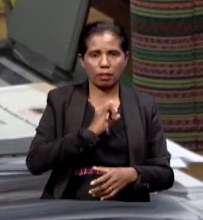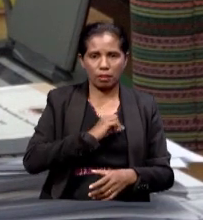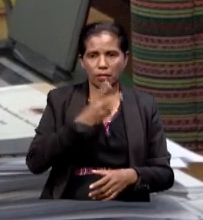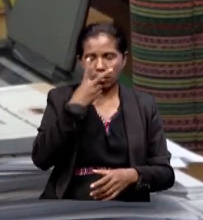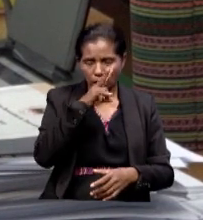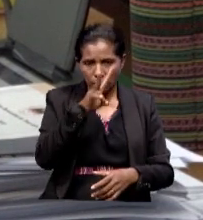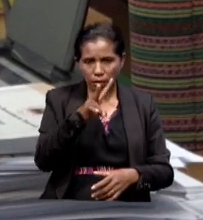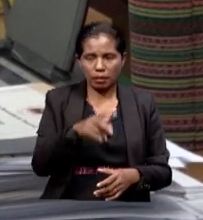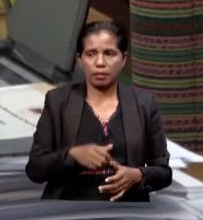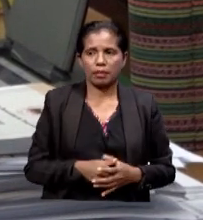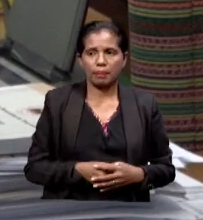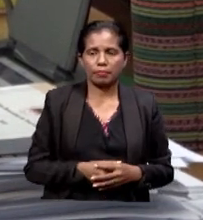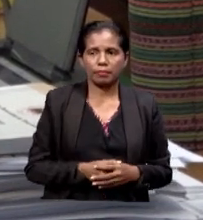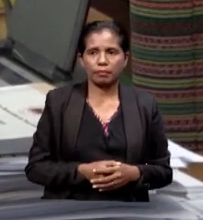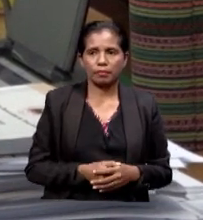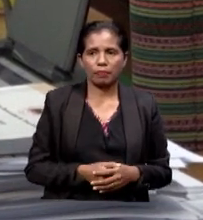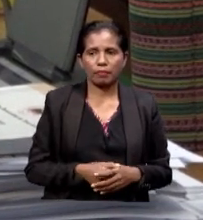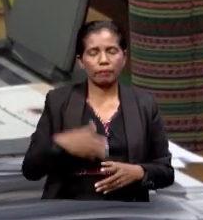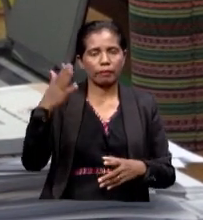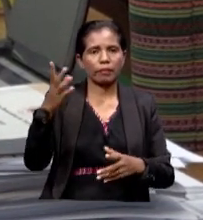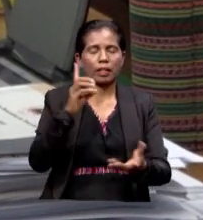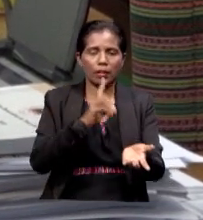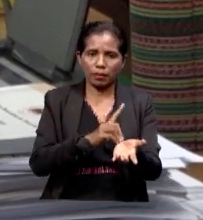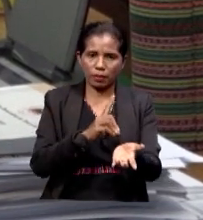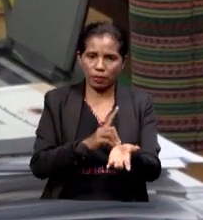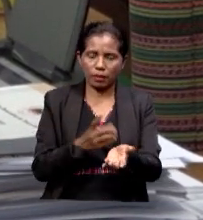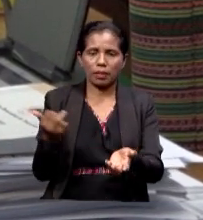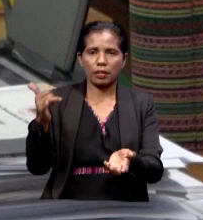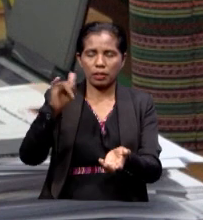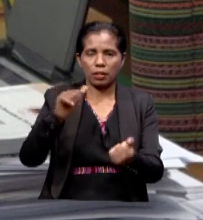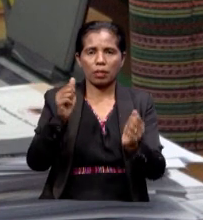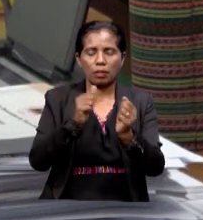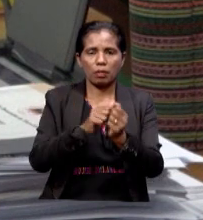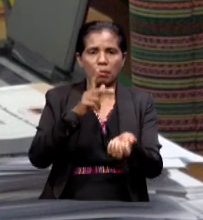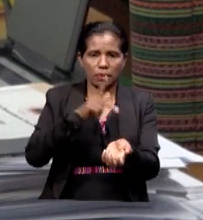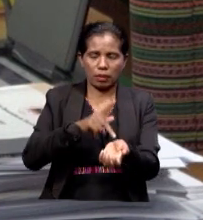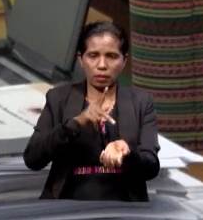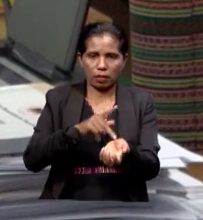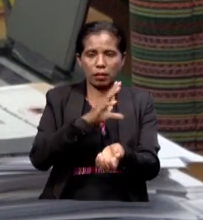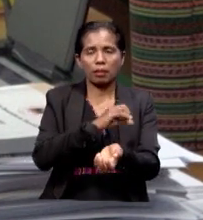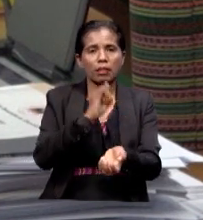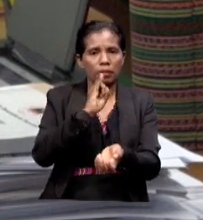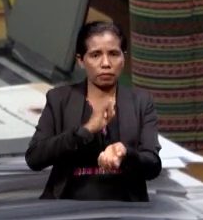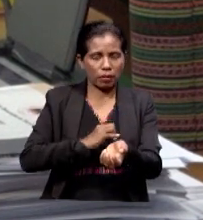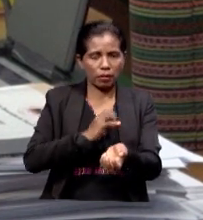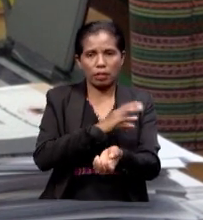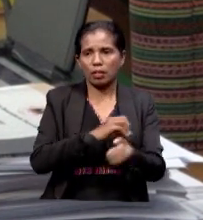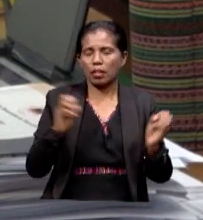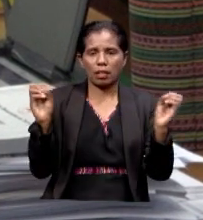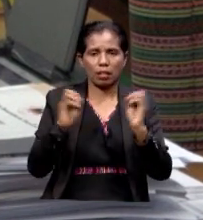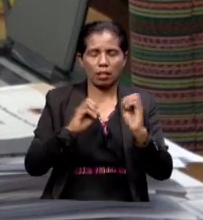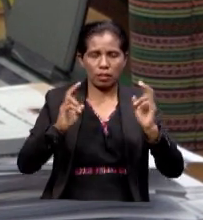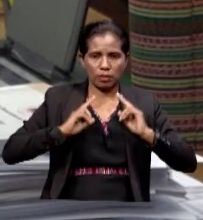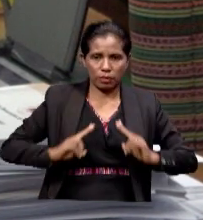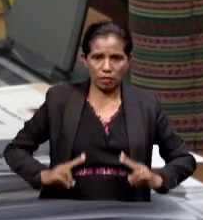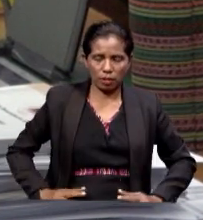bau hare katak ia iteni mediku sira ho sira parteira ho sira na beke enfermeira la ia uniforme na beke